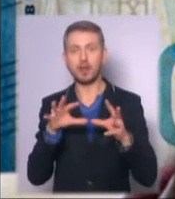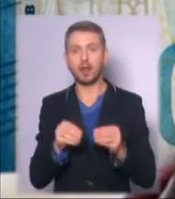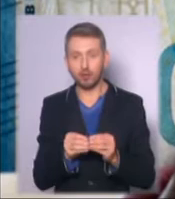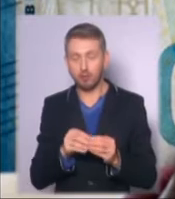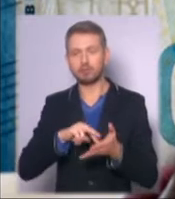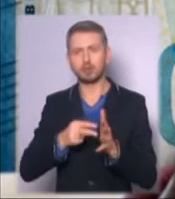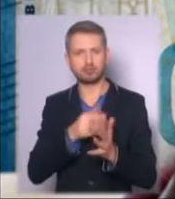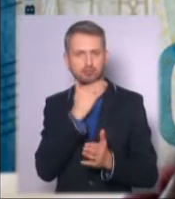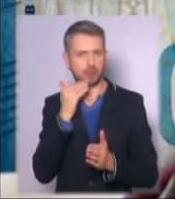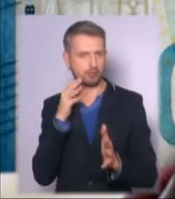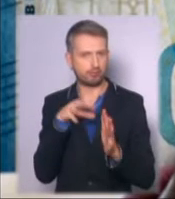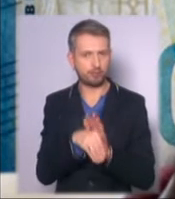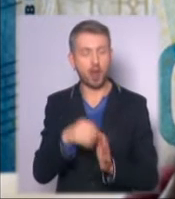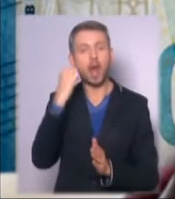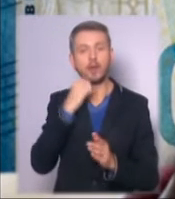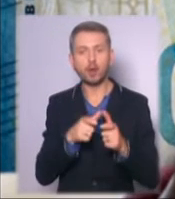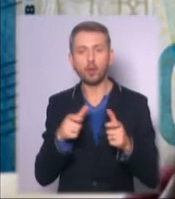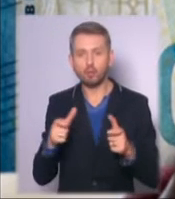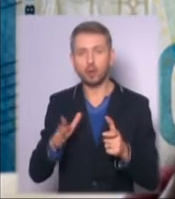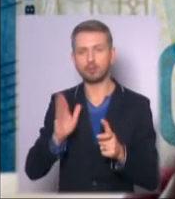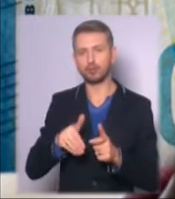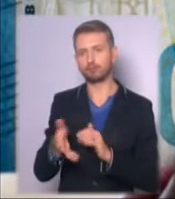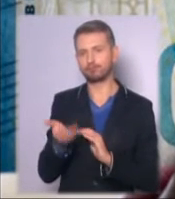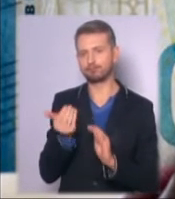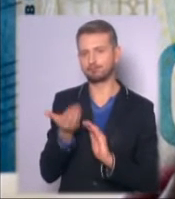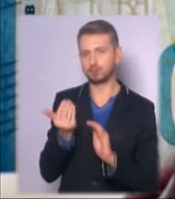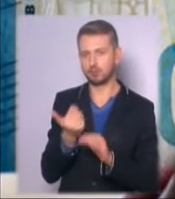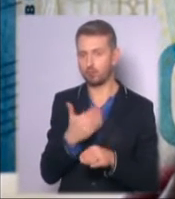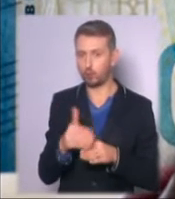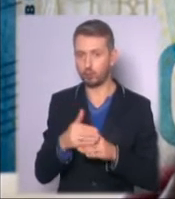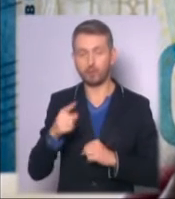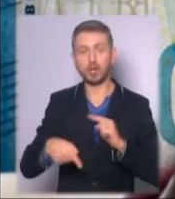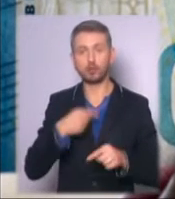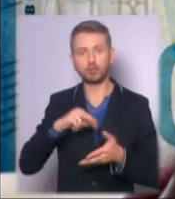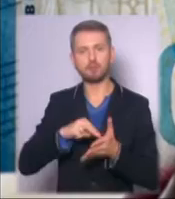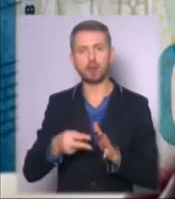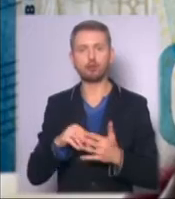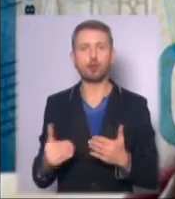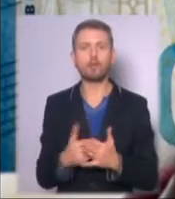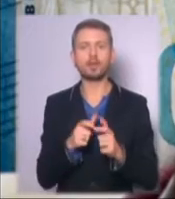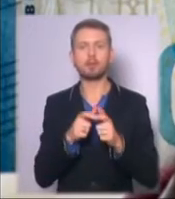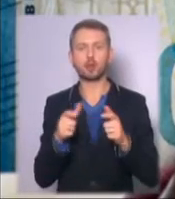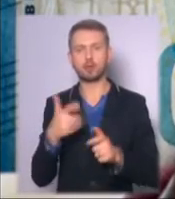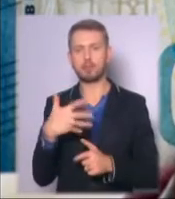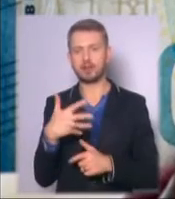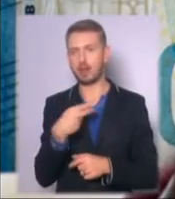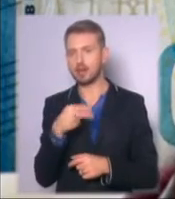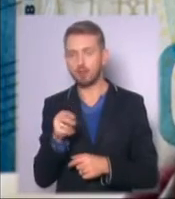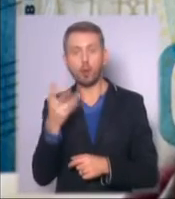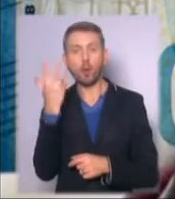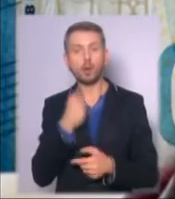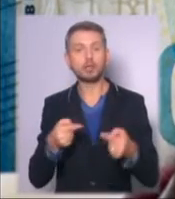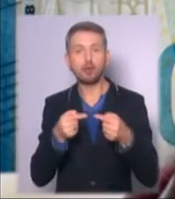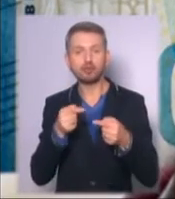банкнот. Старі купюри з обігу виводитимуть поступово. Наступною планують оновити банкноту номіналом 50 євро, коли конкретно наразі